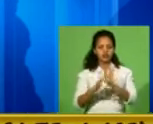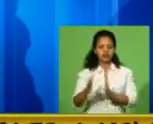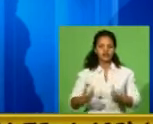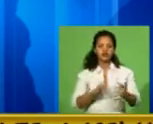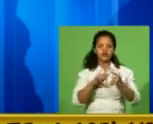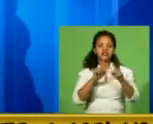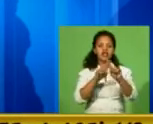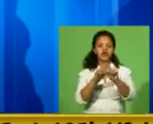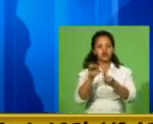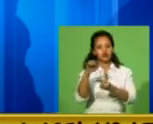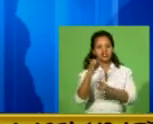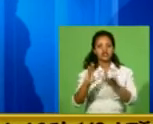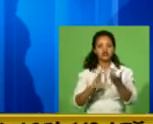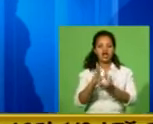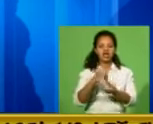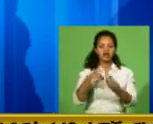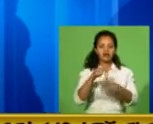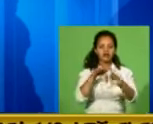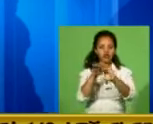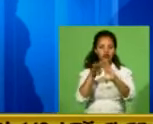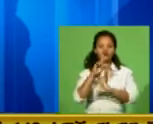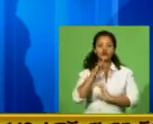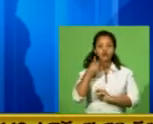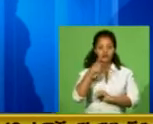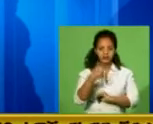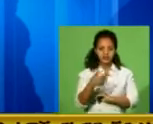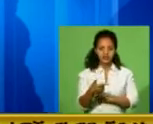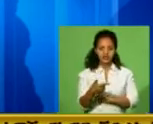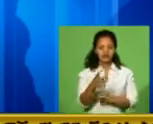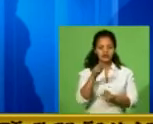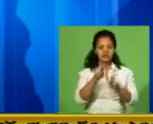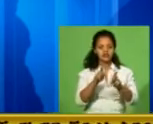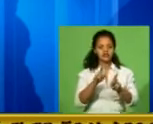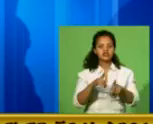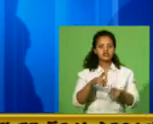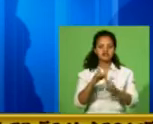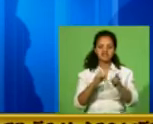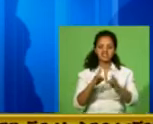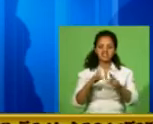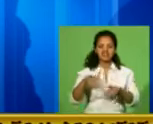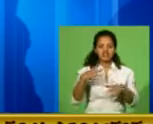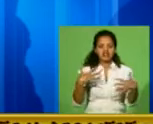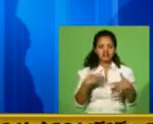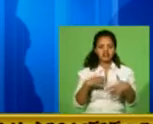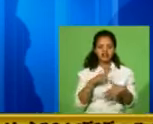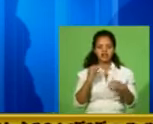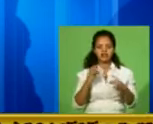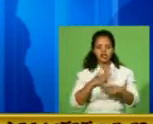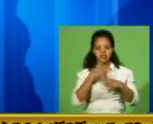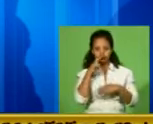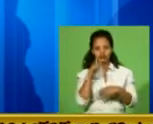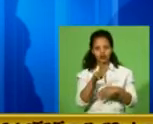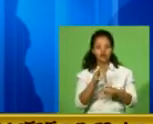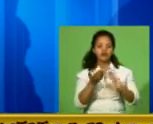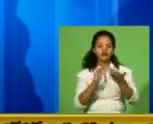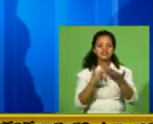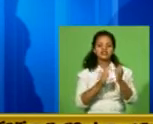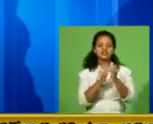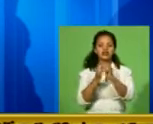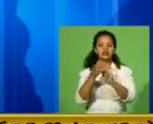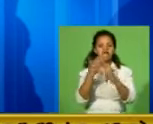ወደ ተለያዩ ሌሎች የክልሉ አካባቢዎች እየገቡ ነው በሚልም በህዝብ ዘንድ ከፍተኛ ፍርሃትና መደናገጥ ተስተውሏል። ለመሆኑ ከዚህ